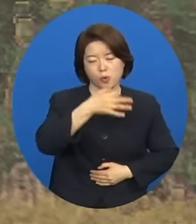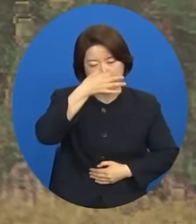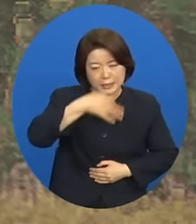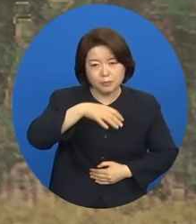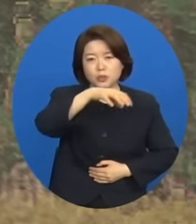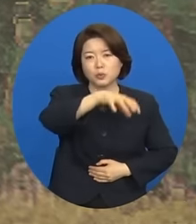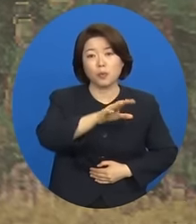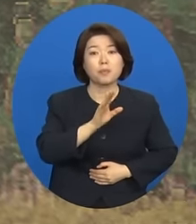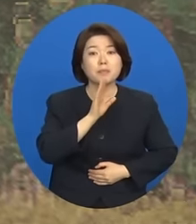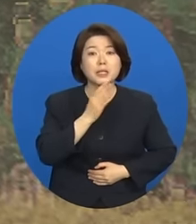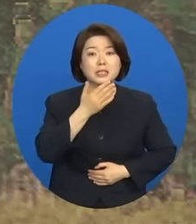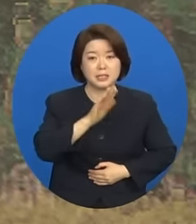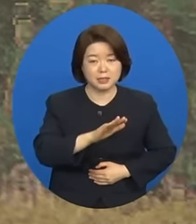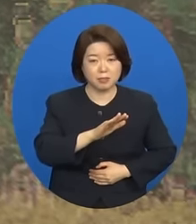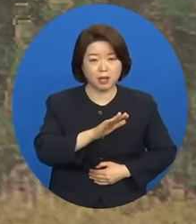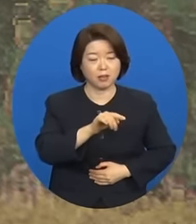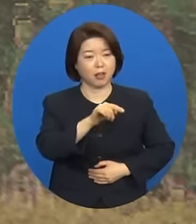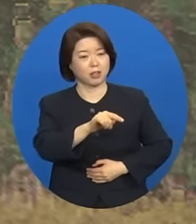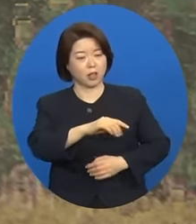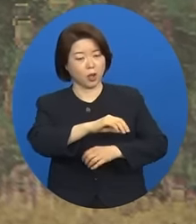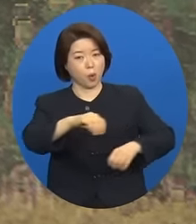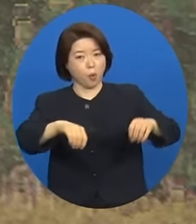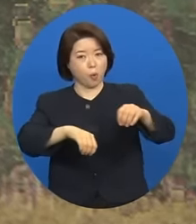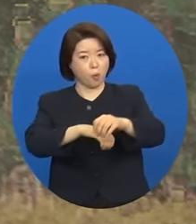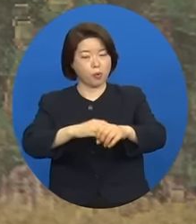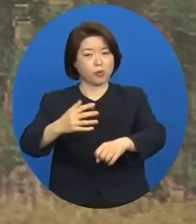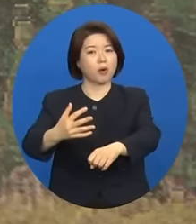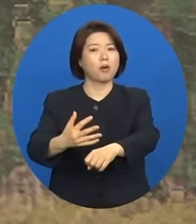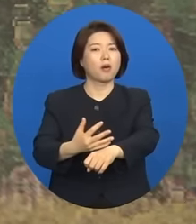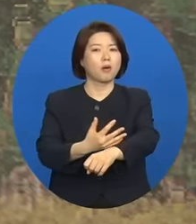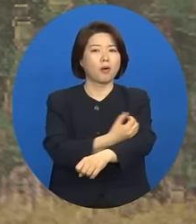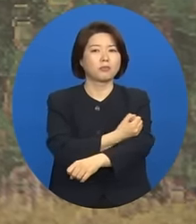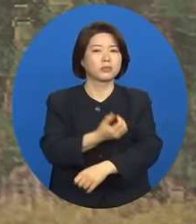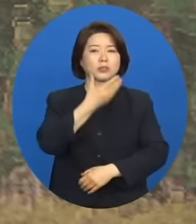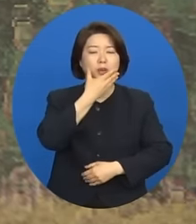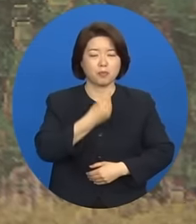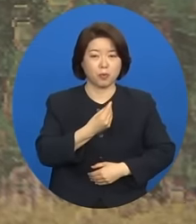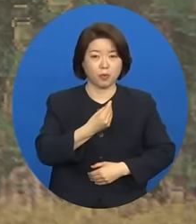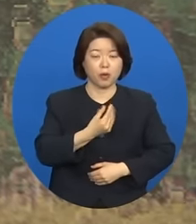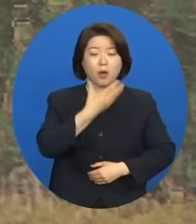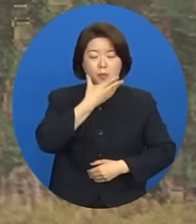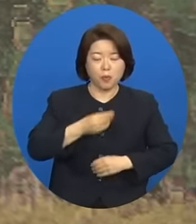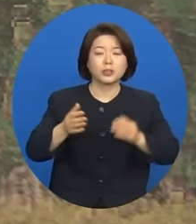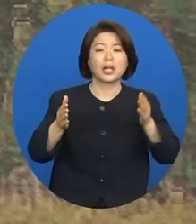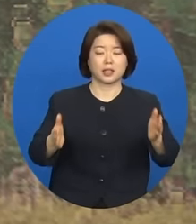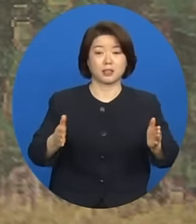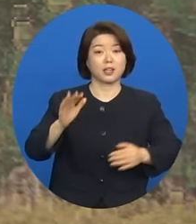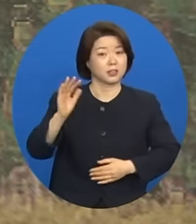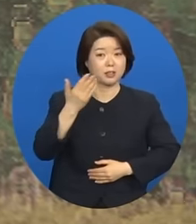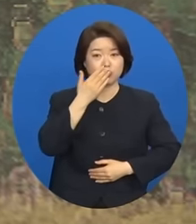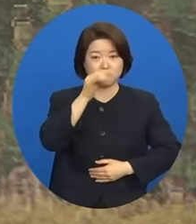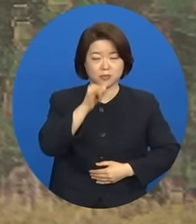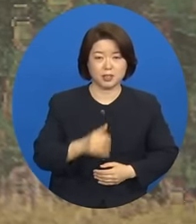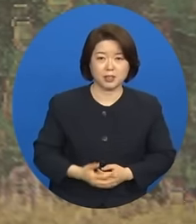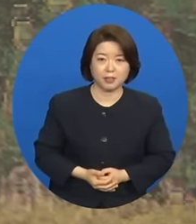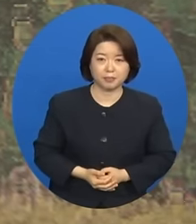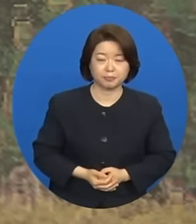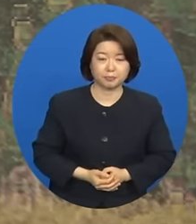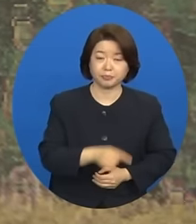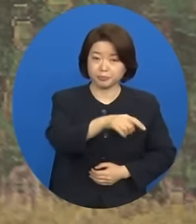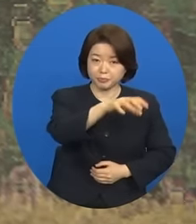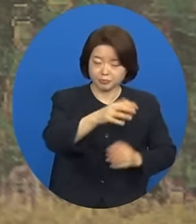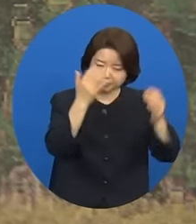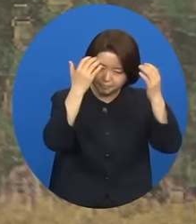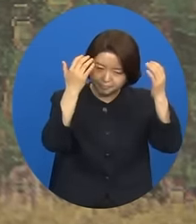것이었지만 굉장히 복된 곳이었고 복된 기간이었습니다. 왜냐하면 이 바딴 아람의 고난 중에도